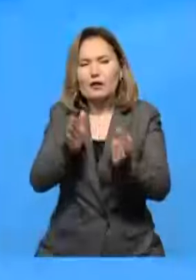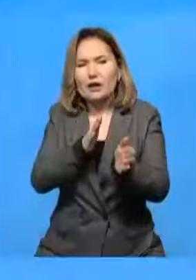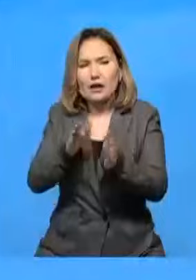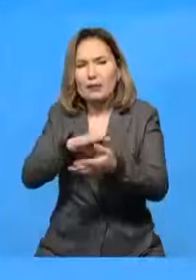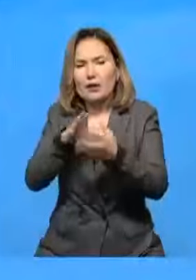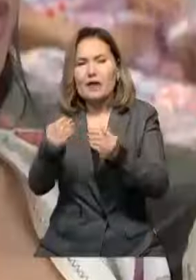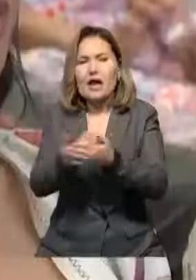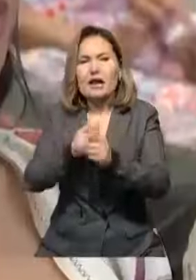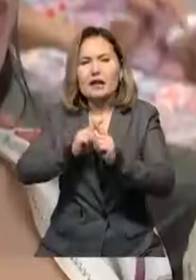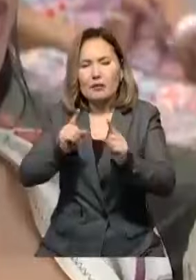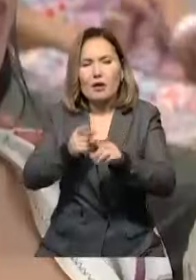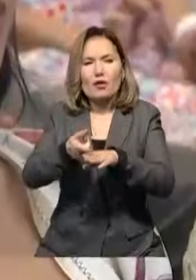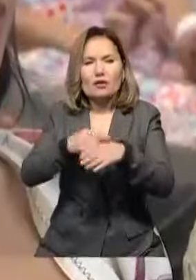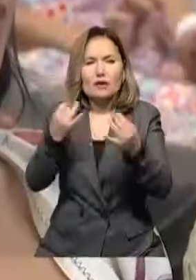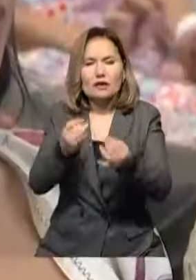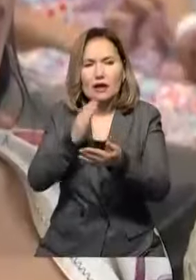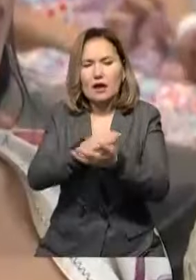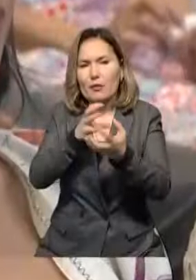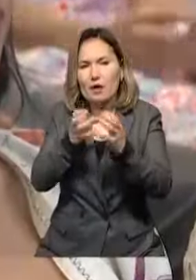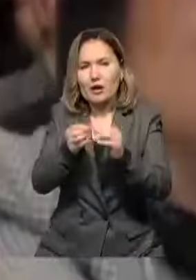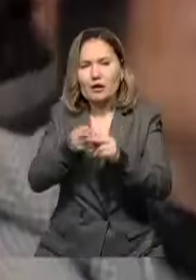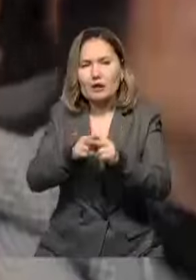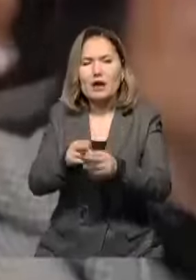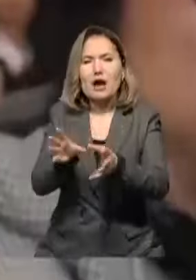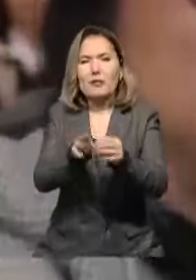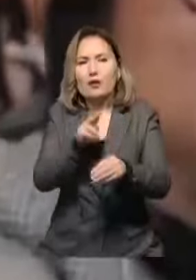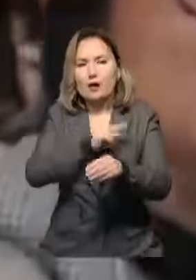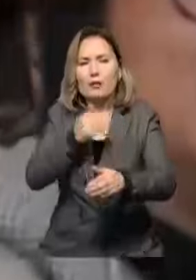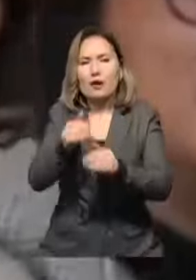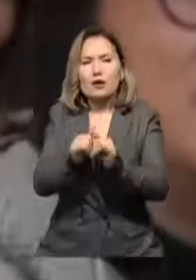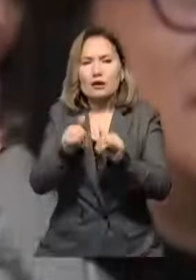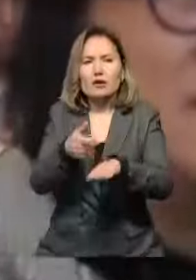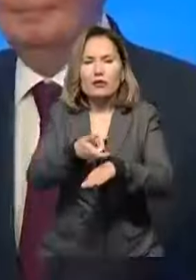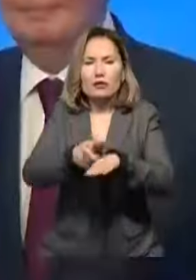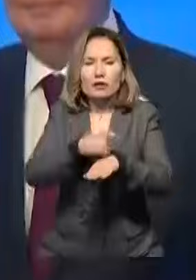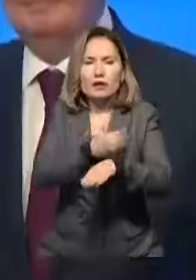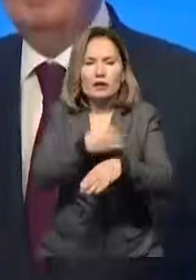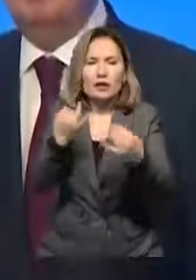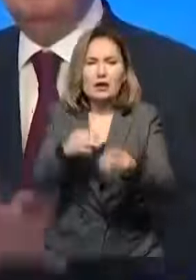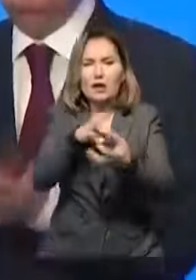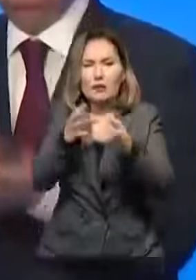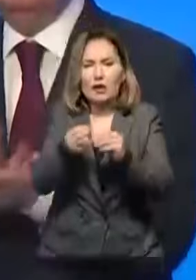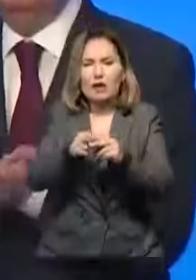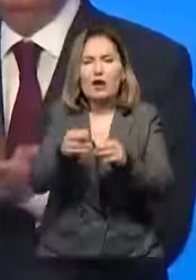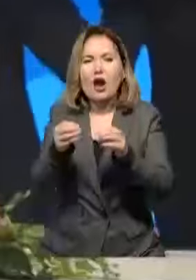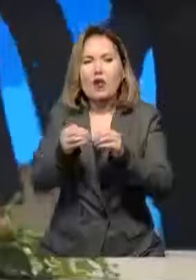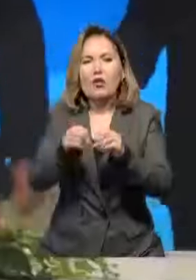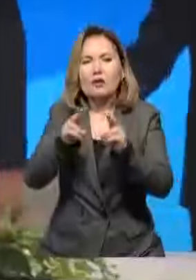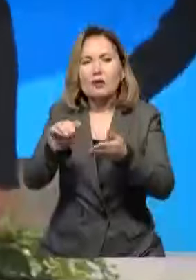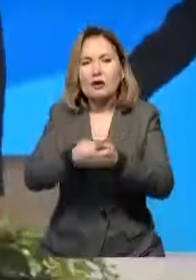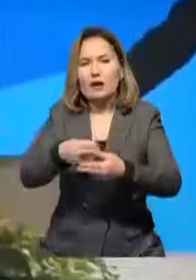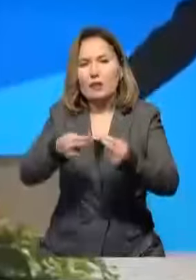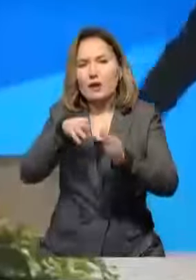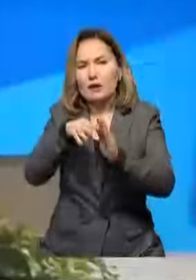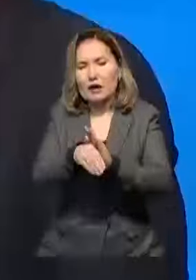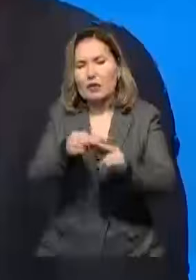осы инновациялық тәсілі қызықтырады. Әрі аталған саладағы ынтымақтастықты дамытуға ниеттіміз. Жалпы форум аясында 10-нан аса келісімге қол қойылды.